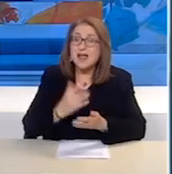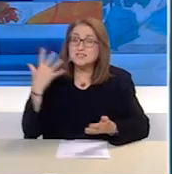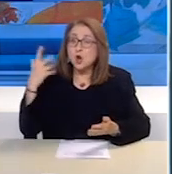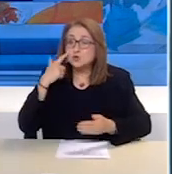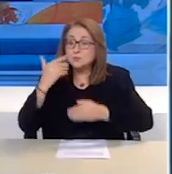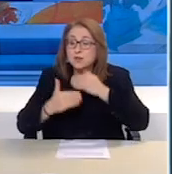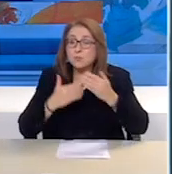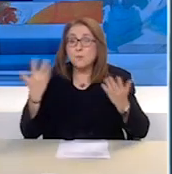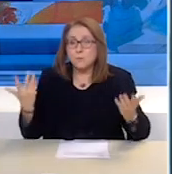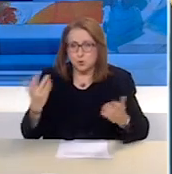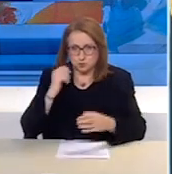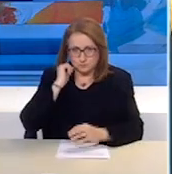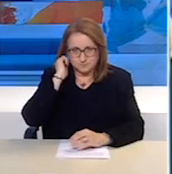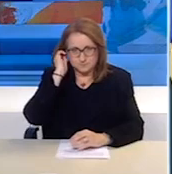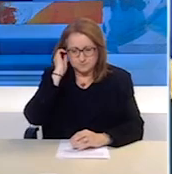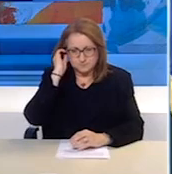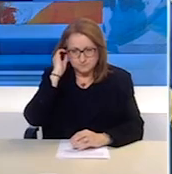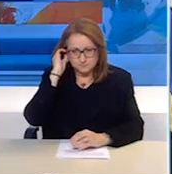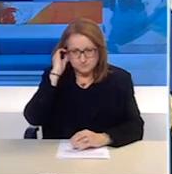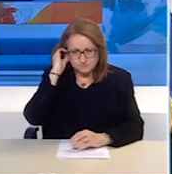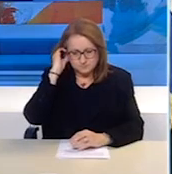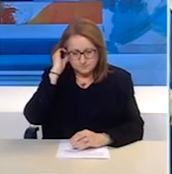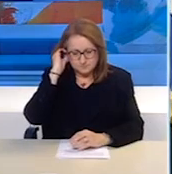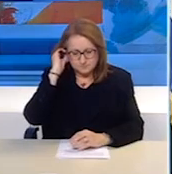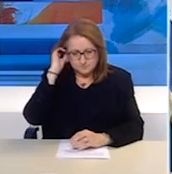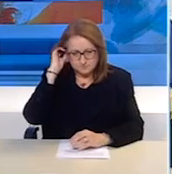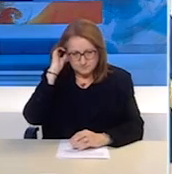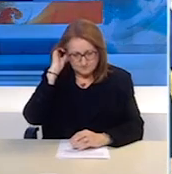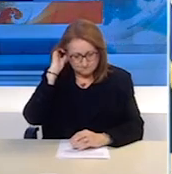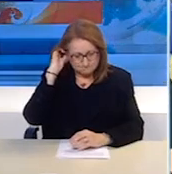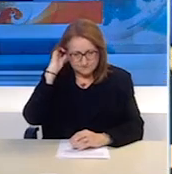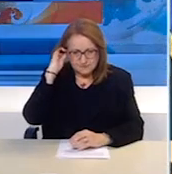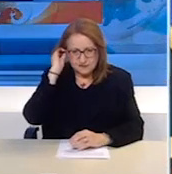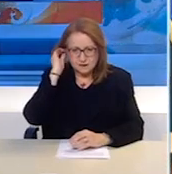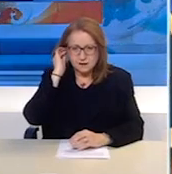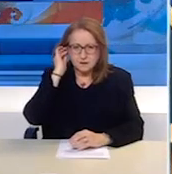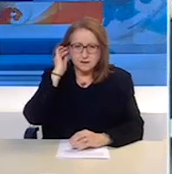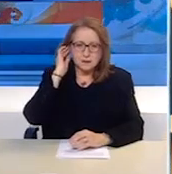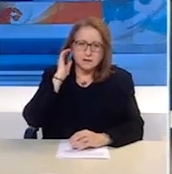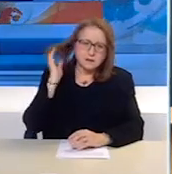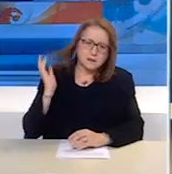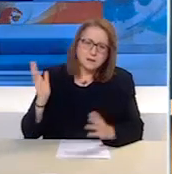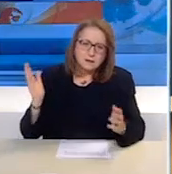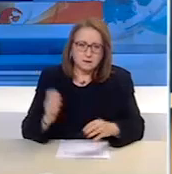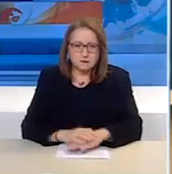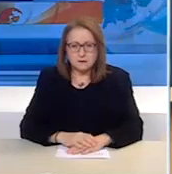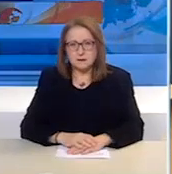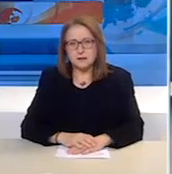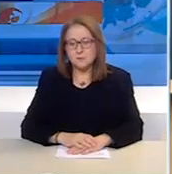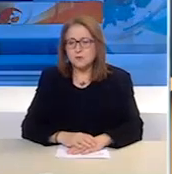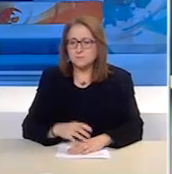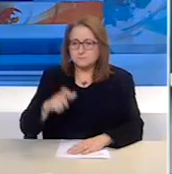μερική κανονικότητα. Ο κ. Αντωνογιαννάκης από την εφημερίδα Αυγή και το ραδιοφωνικό σταθμό Στο Κόκκινο. Κύριε